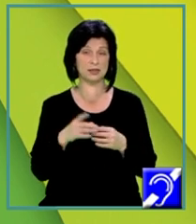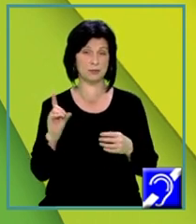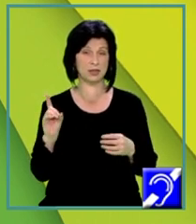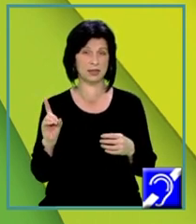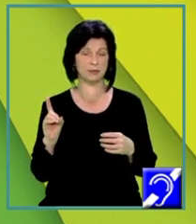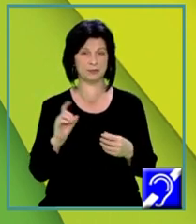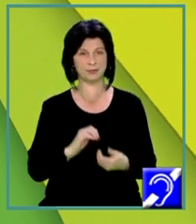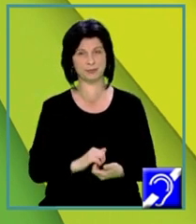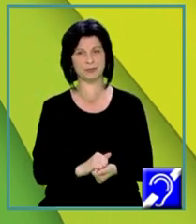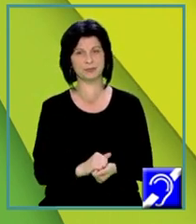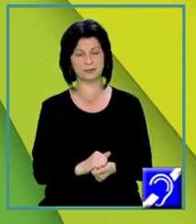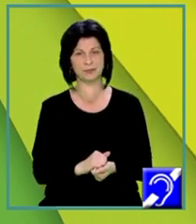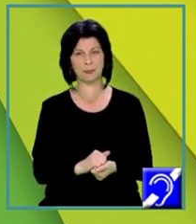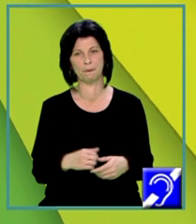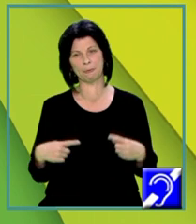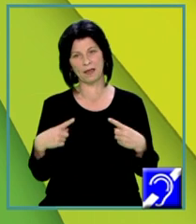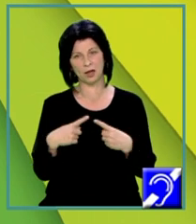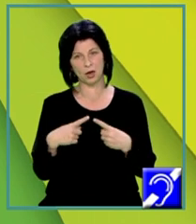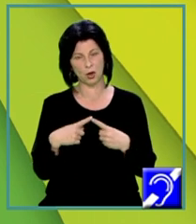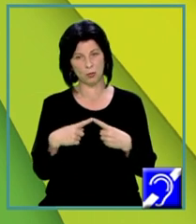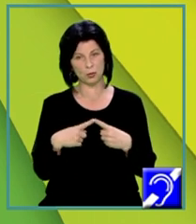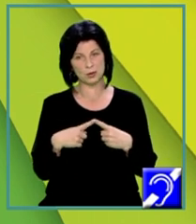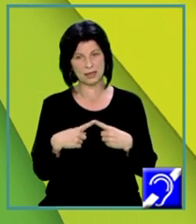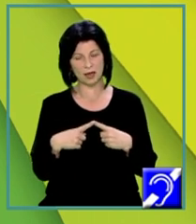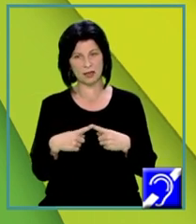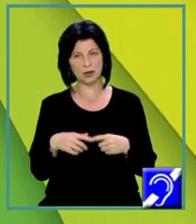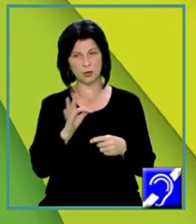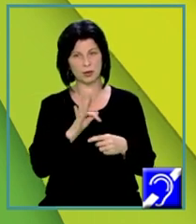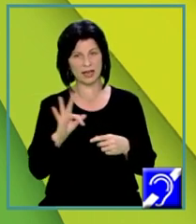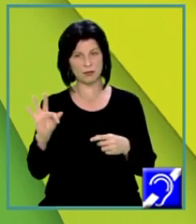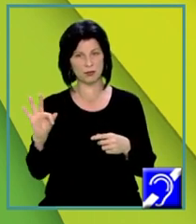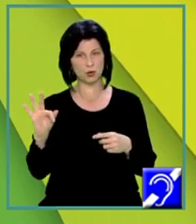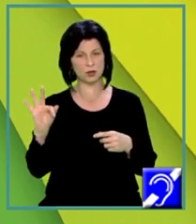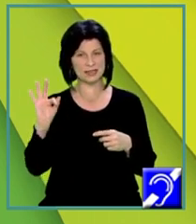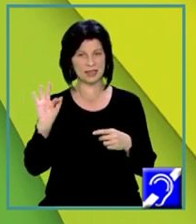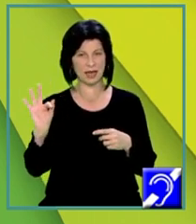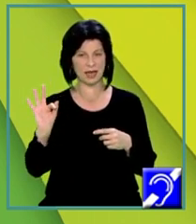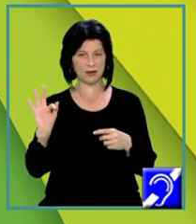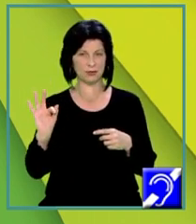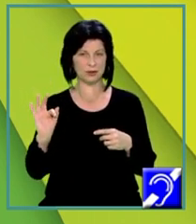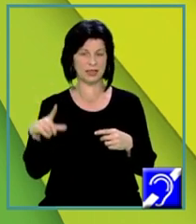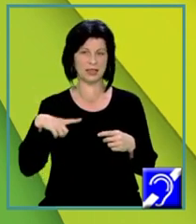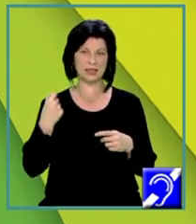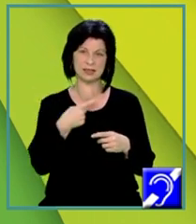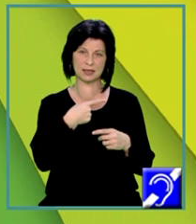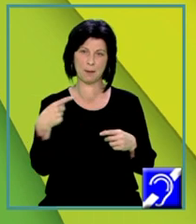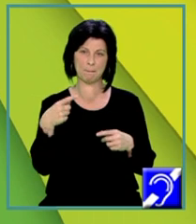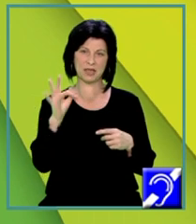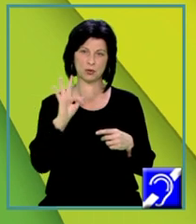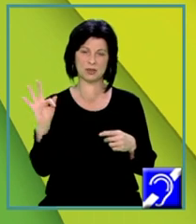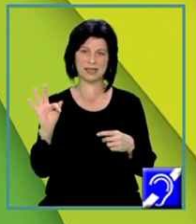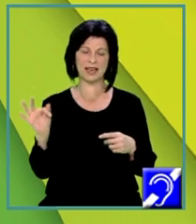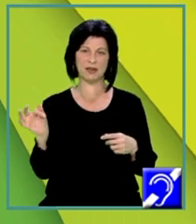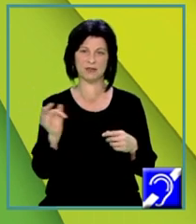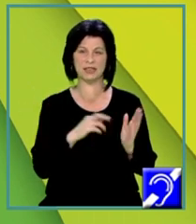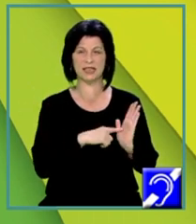la Dunării opusă a unei funcții f este funcția notată minusz definită crește pe de cu valori în aer